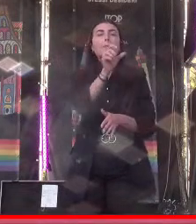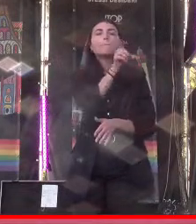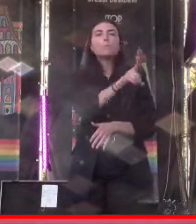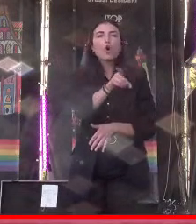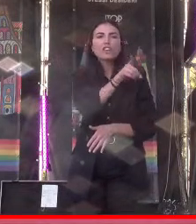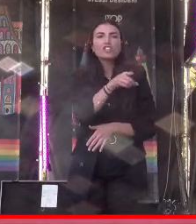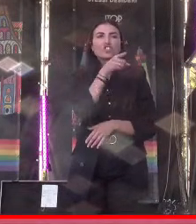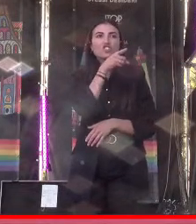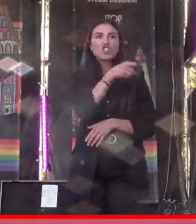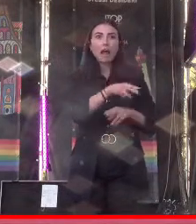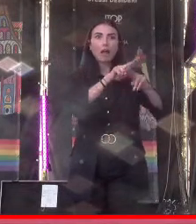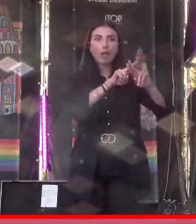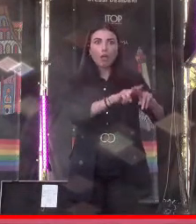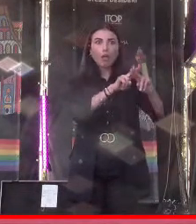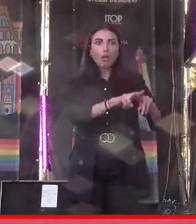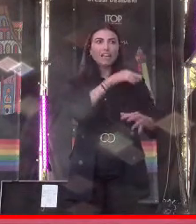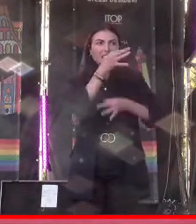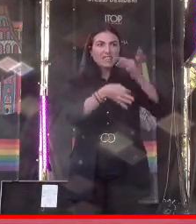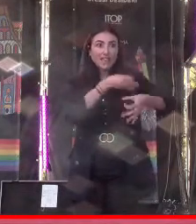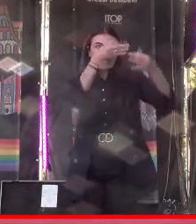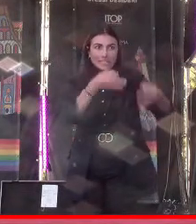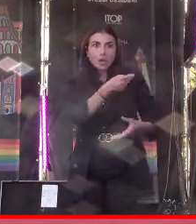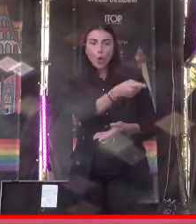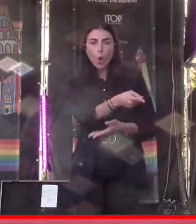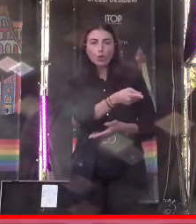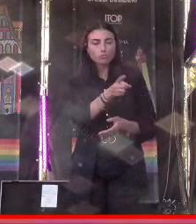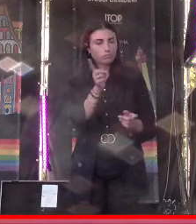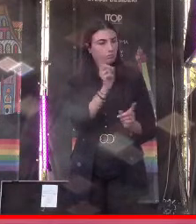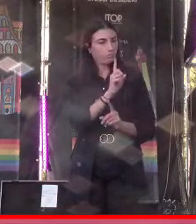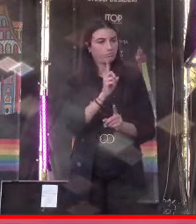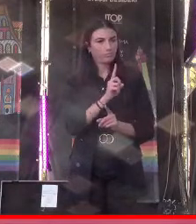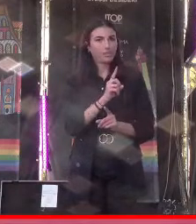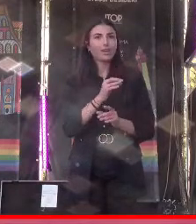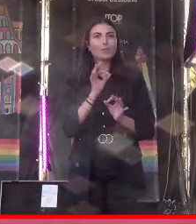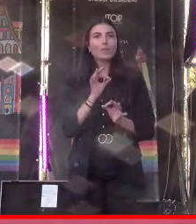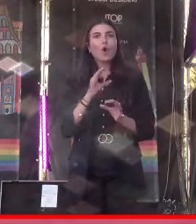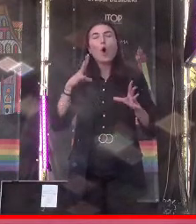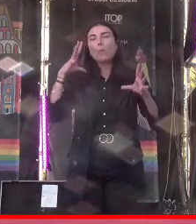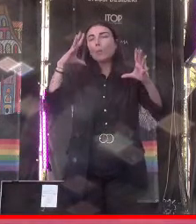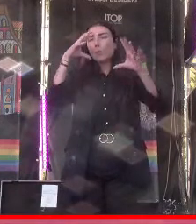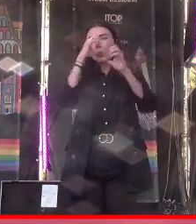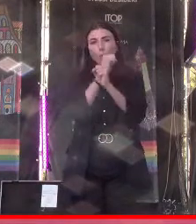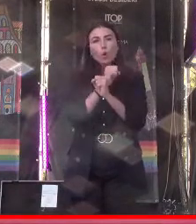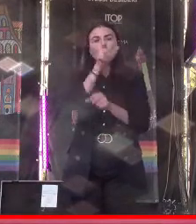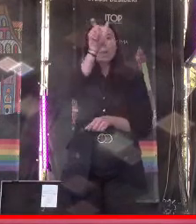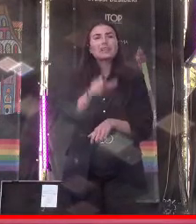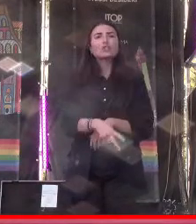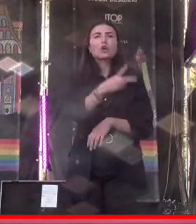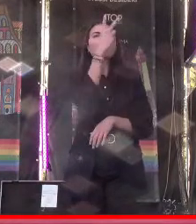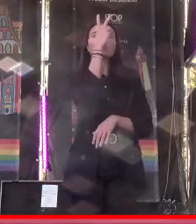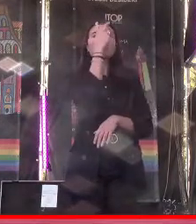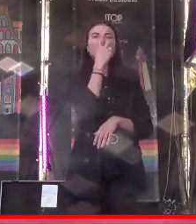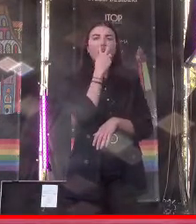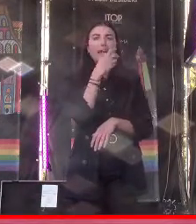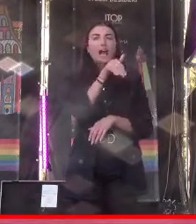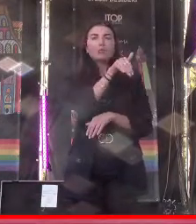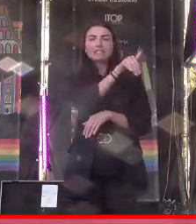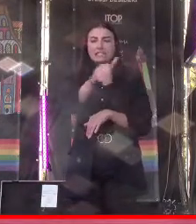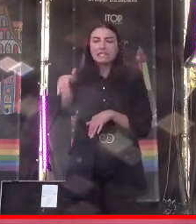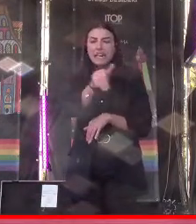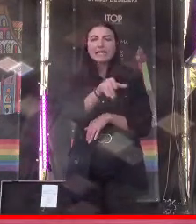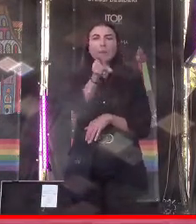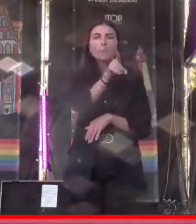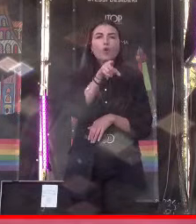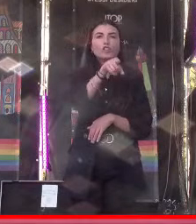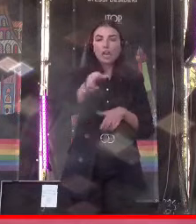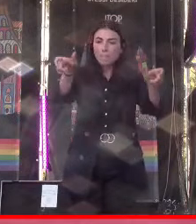regione non sono le più sicure. E al buio un ipovedente o in qualsiasi situazione non vedente in una strada provinciale dove i marciapiedi